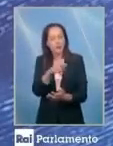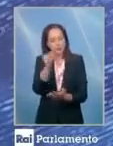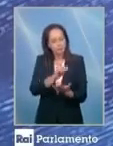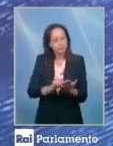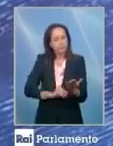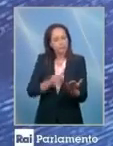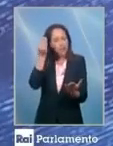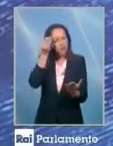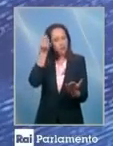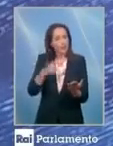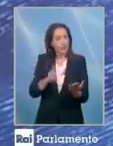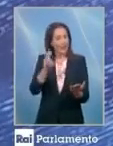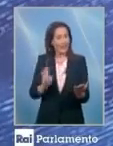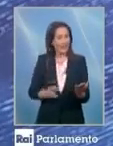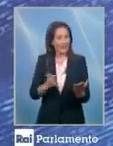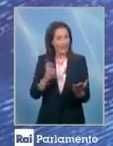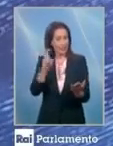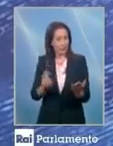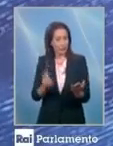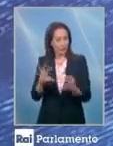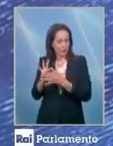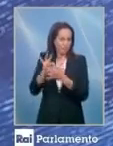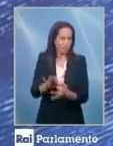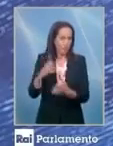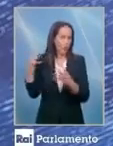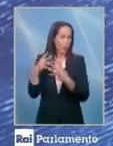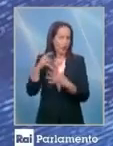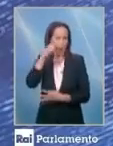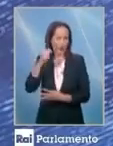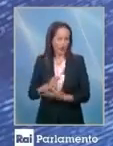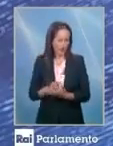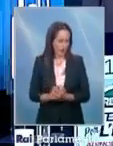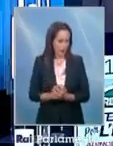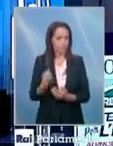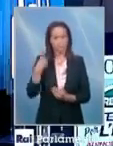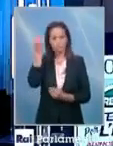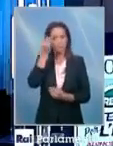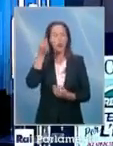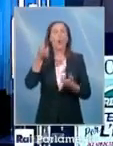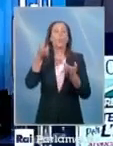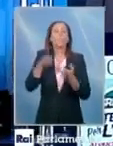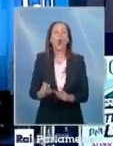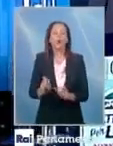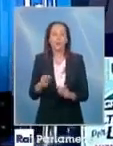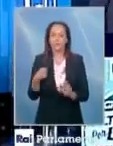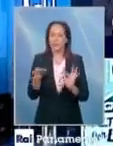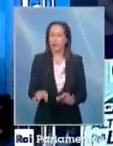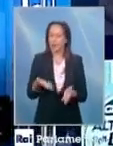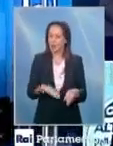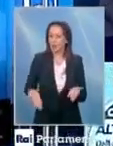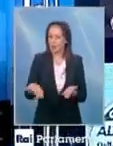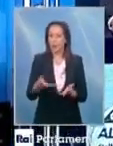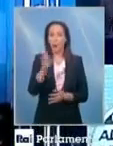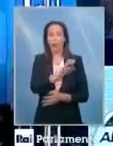rispetto al tema della crisi energetica seguita alla guerra in Ucraina? Beh, intanto bisognerebbe riflettere molto sulle cause che ci hanno portato fin qui, perché l'Unione